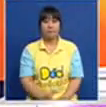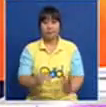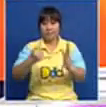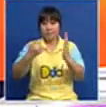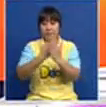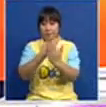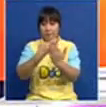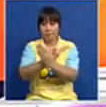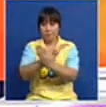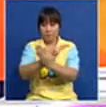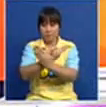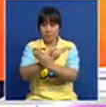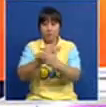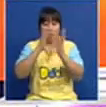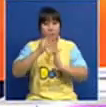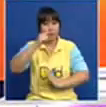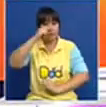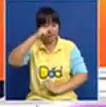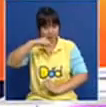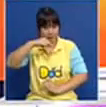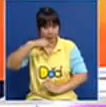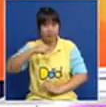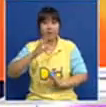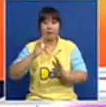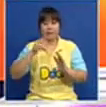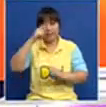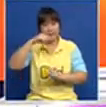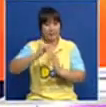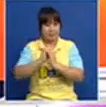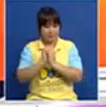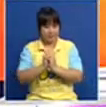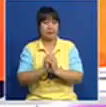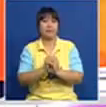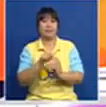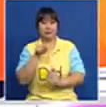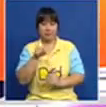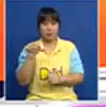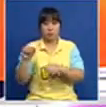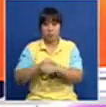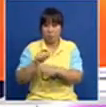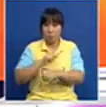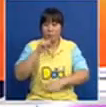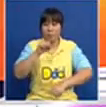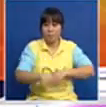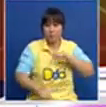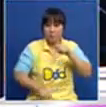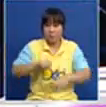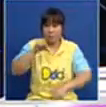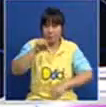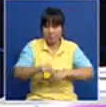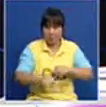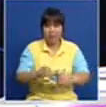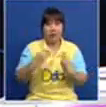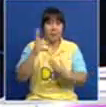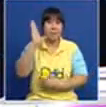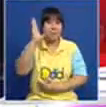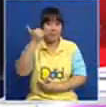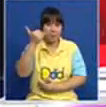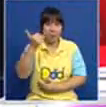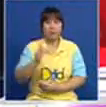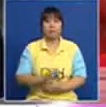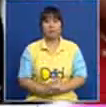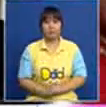จังหวัดราชบุรีค่ะชาวไทยทรงดำไทยจีนอำเภอดำเนินสะดวกนะคะก็ได้ซ้อมปั่นจักรยานปั่นเพื่อพ่อ Bike for Dad ค่